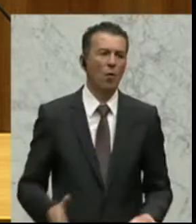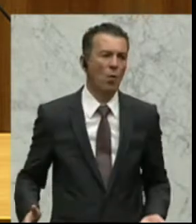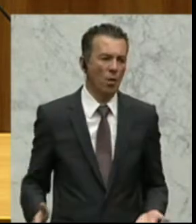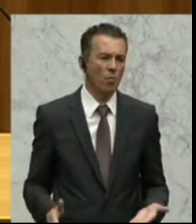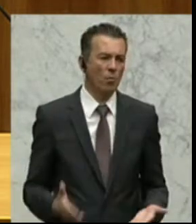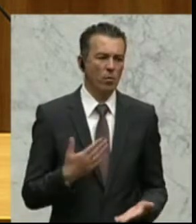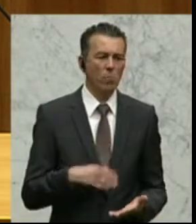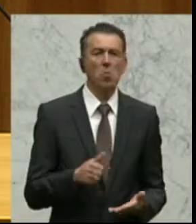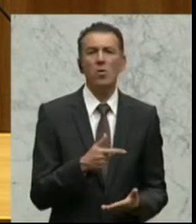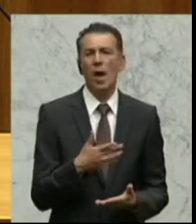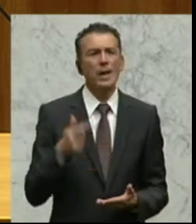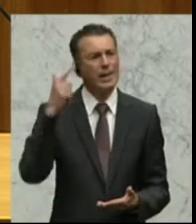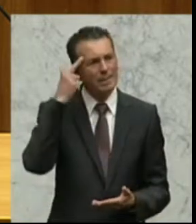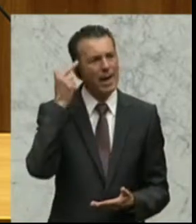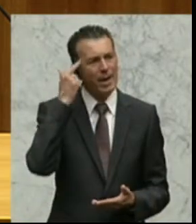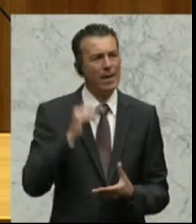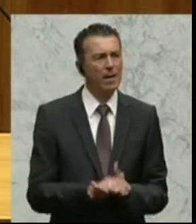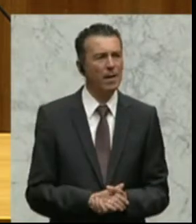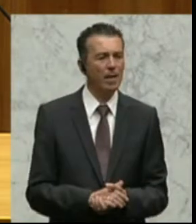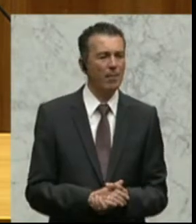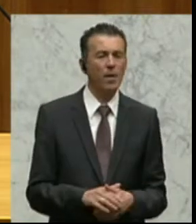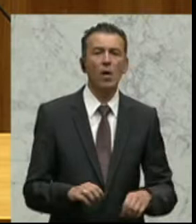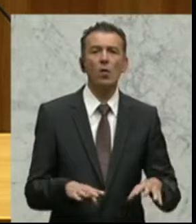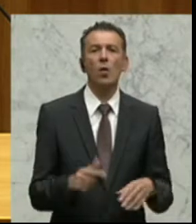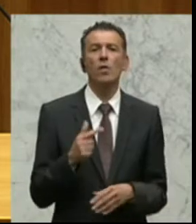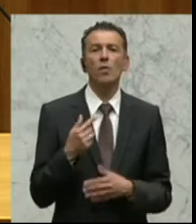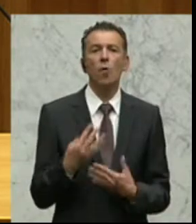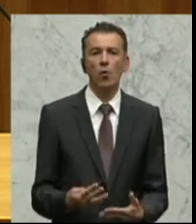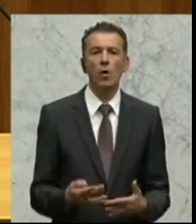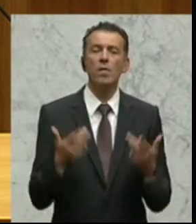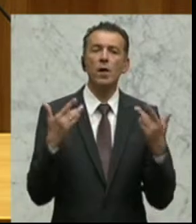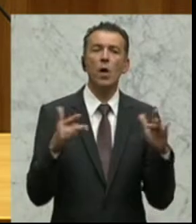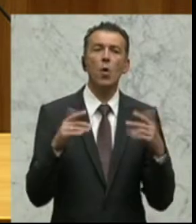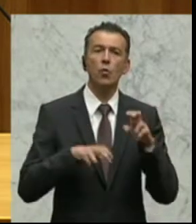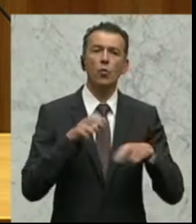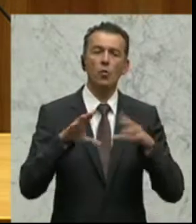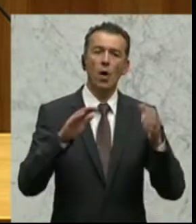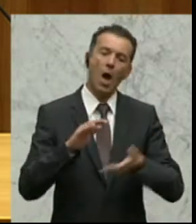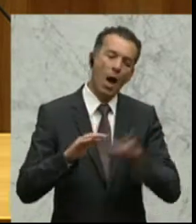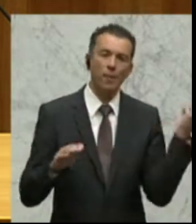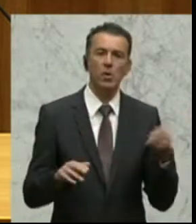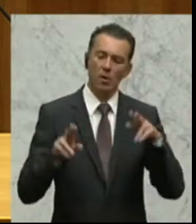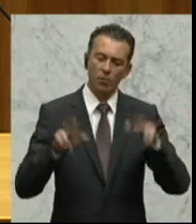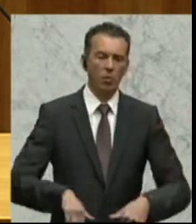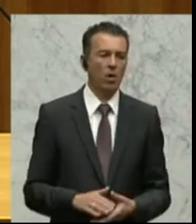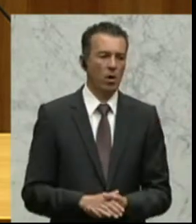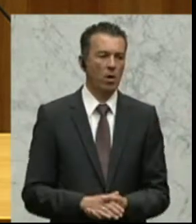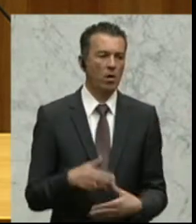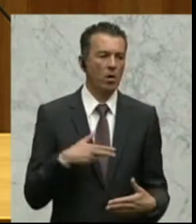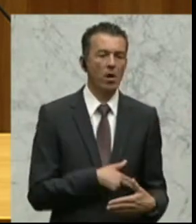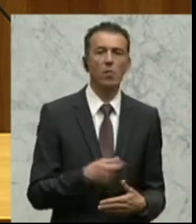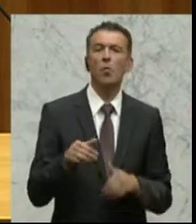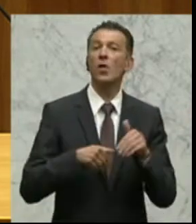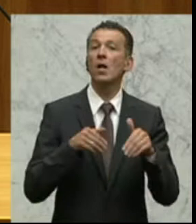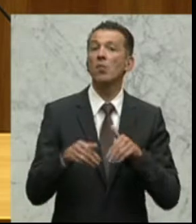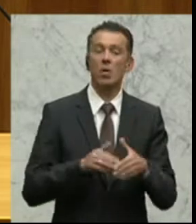Dinge in Erinnerung rufen. Wir haben 1992 die Luxussteuer abgeschafft, zu Recht bei einem SPÖ-Finanzminister.